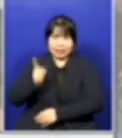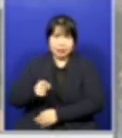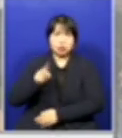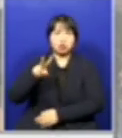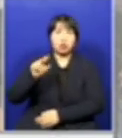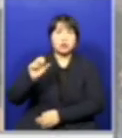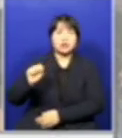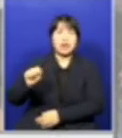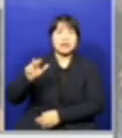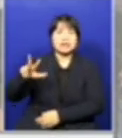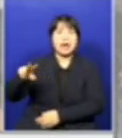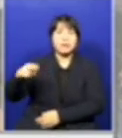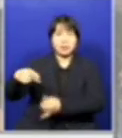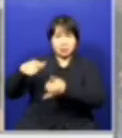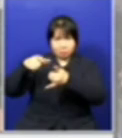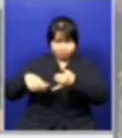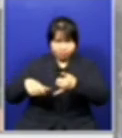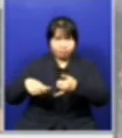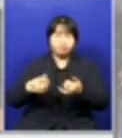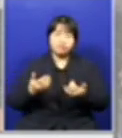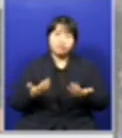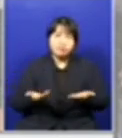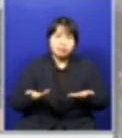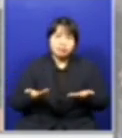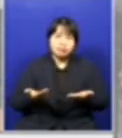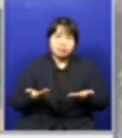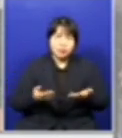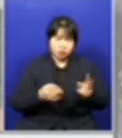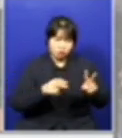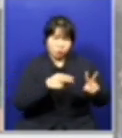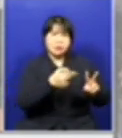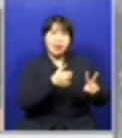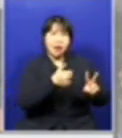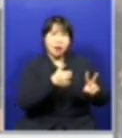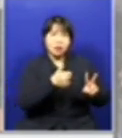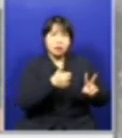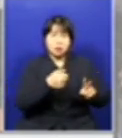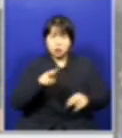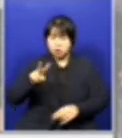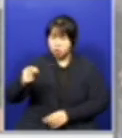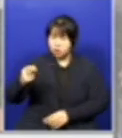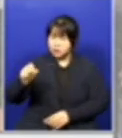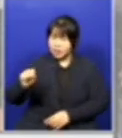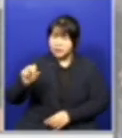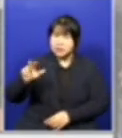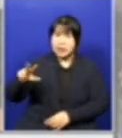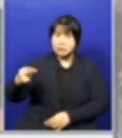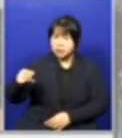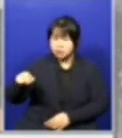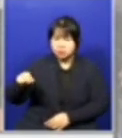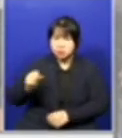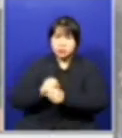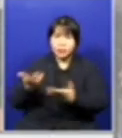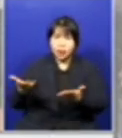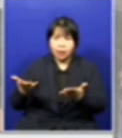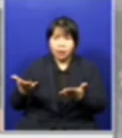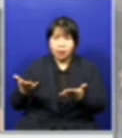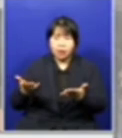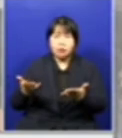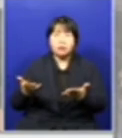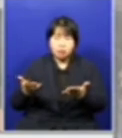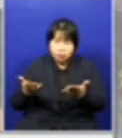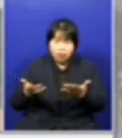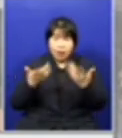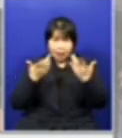230,000 กว่าคนรูปเนี่ยหายไปไหนทำไมได้รับการเยียวยาแค่ 20,000 รูปแล้ว